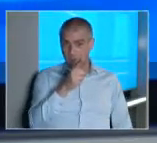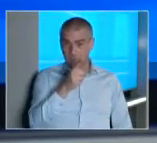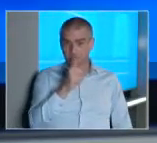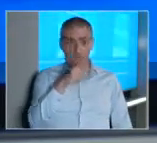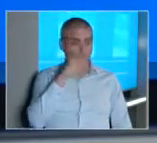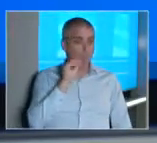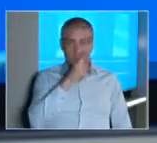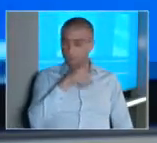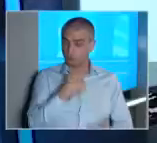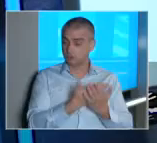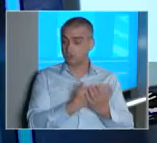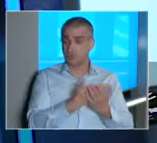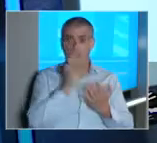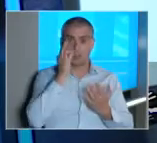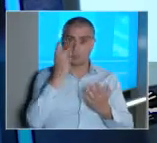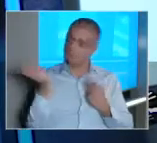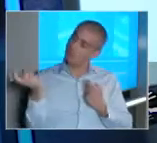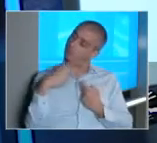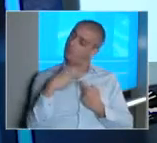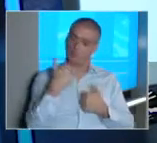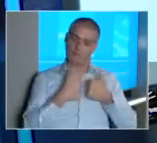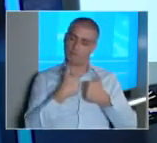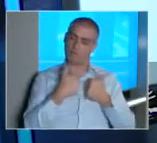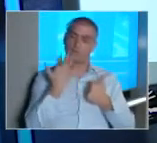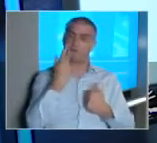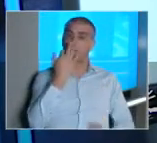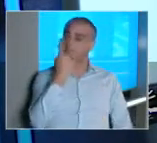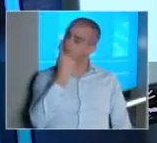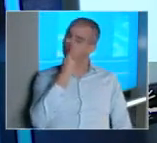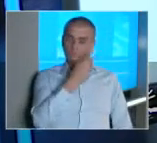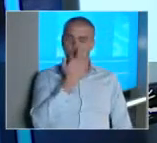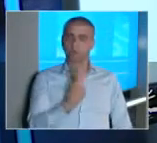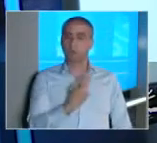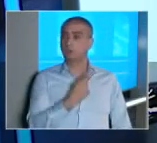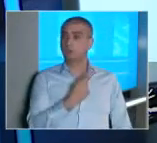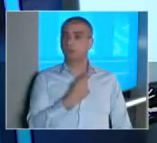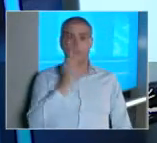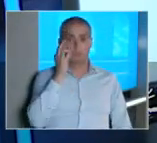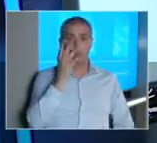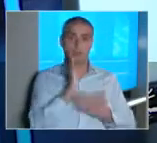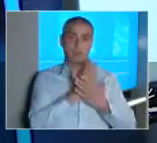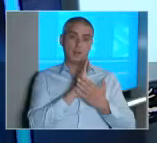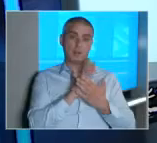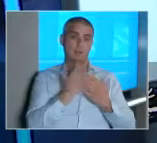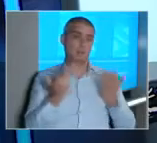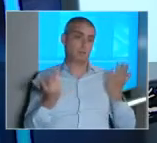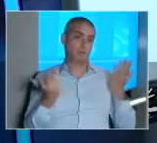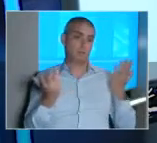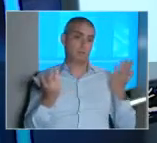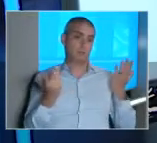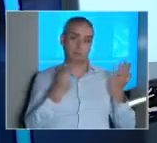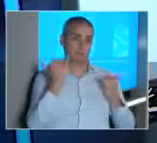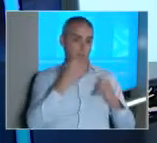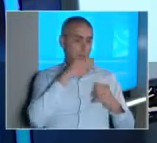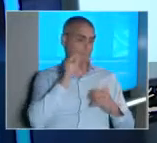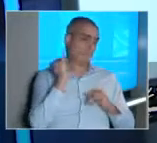זה אמיר, שהציע בזמנו לברק לבוא להתמודד. ולהתמודד ולהיות מספר אחד והוא מספר שתיים שלו. ברק הוא החליט. הוא גם מביא יותר מנדטים שלו. ממנו. הוא,